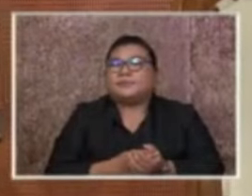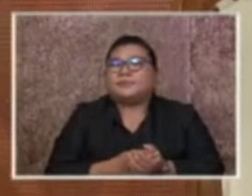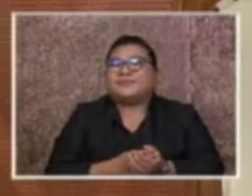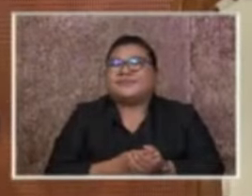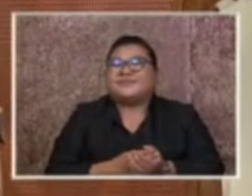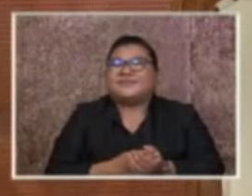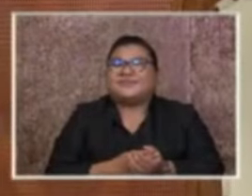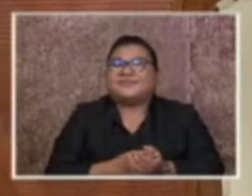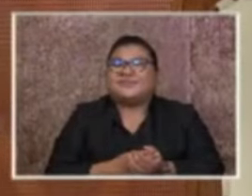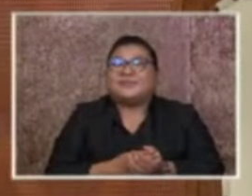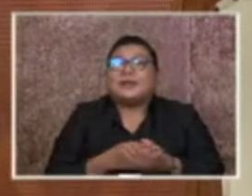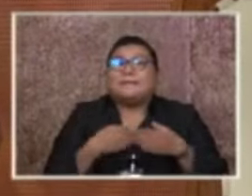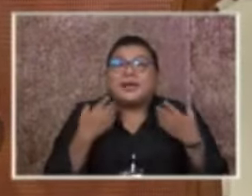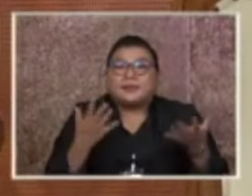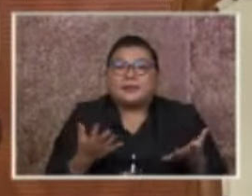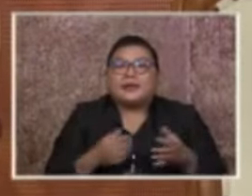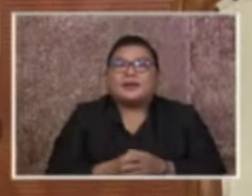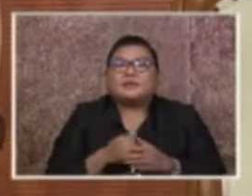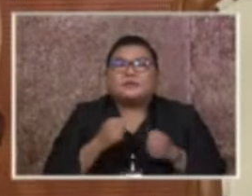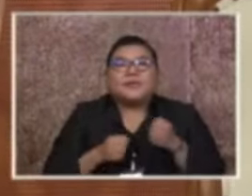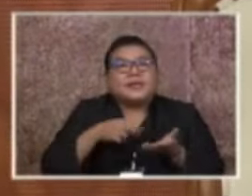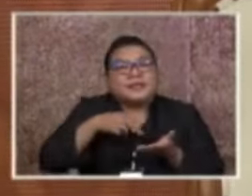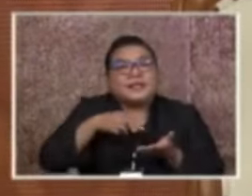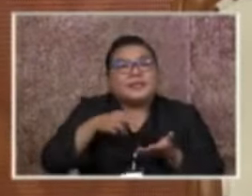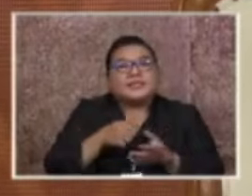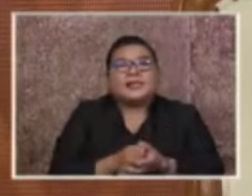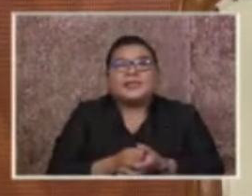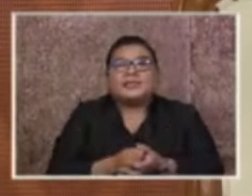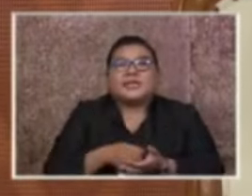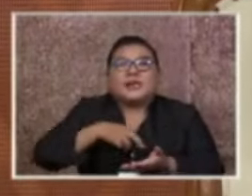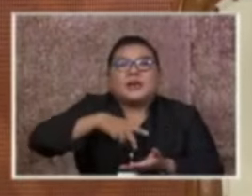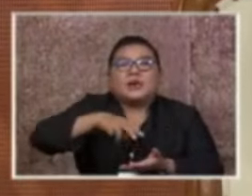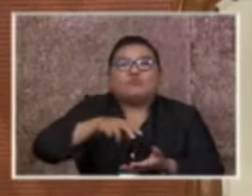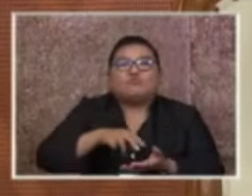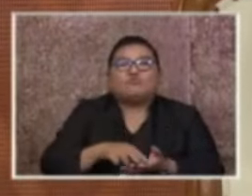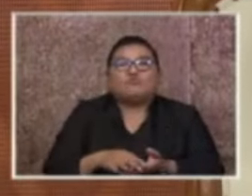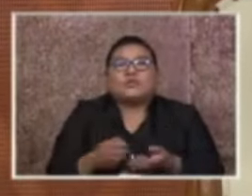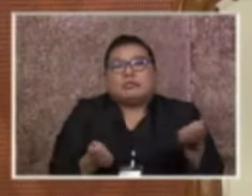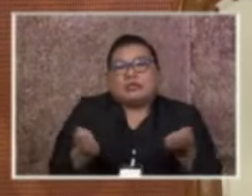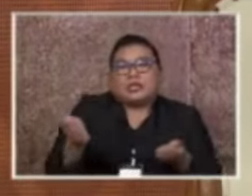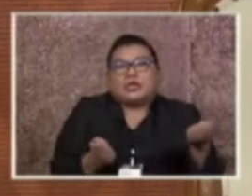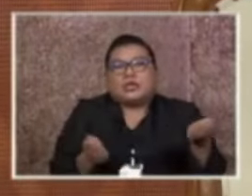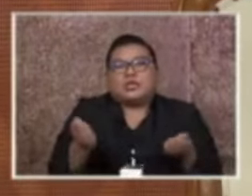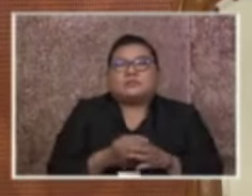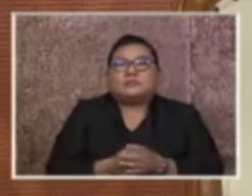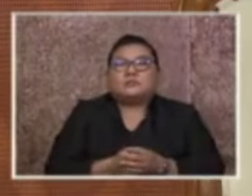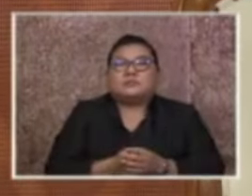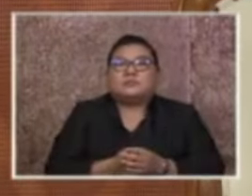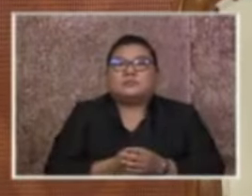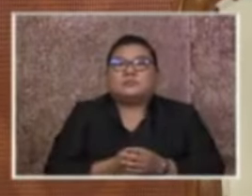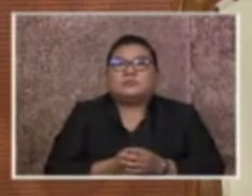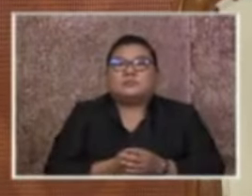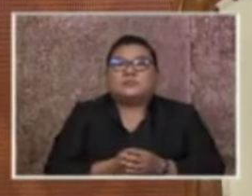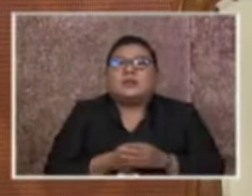aja Bagaimana supaya jalan-jalan itu yang dilalui oleh truk itu istilahnya apa